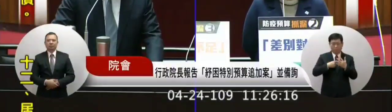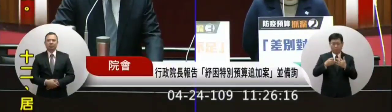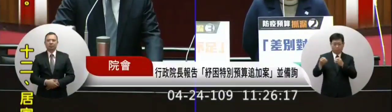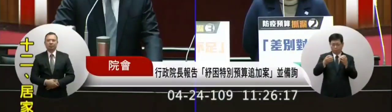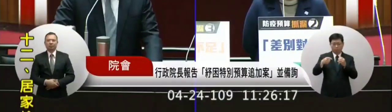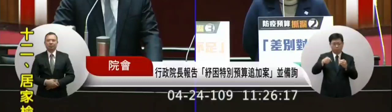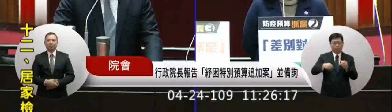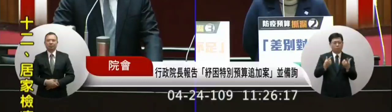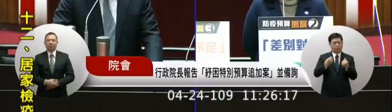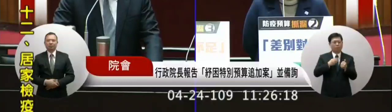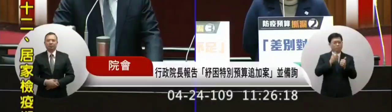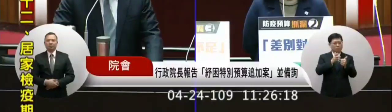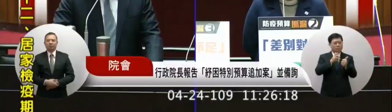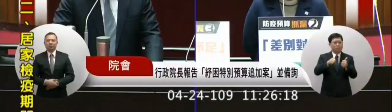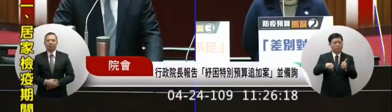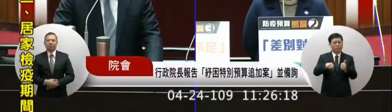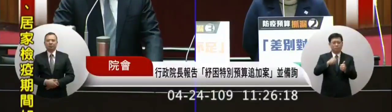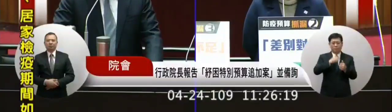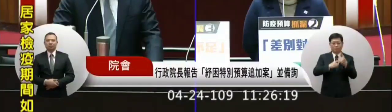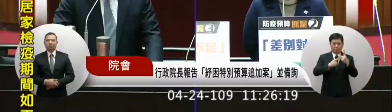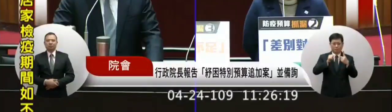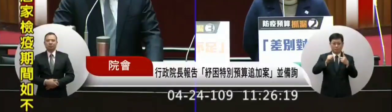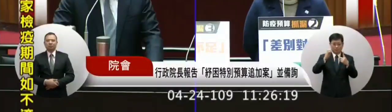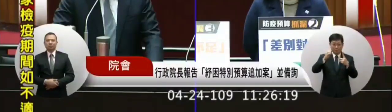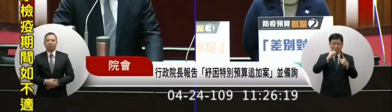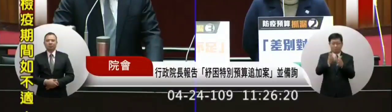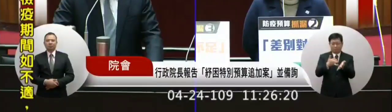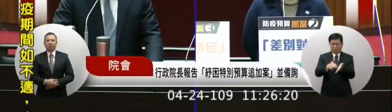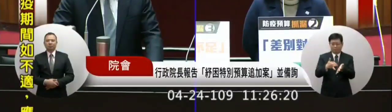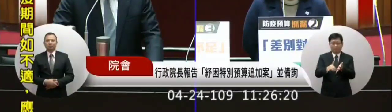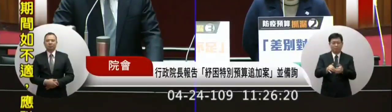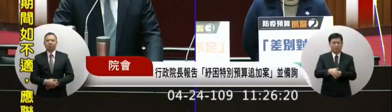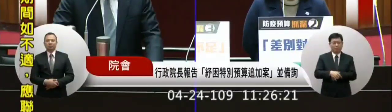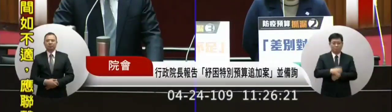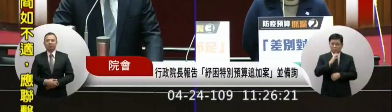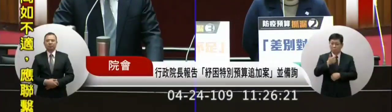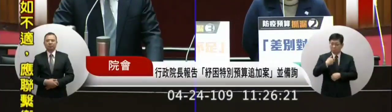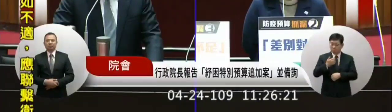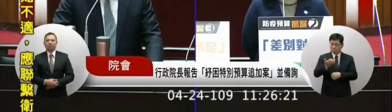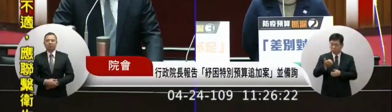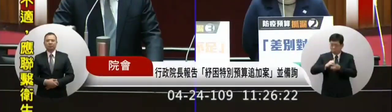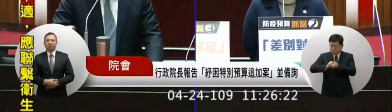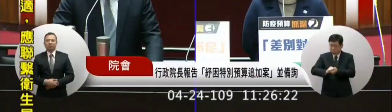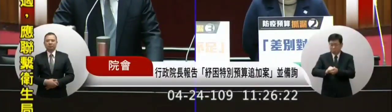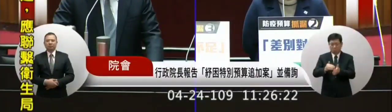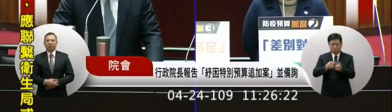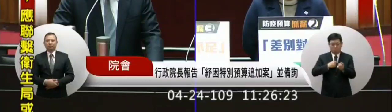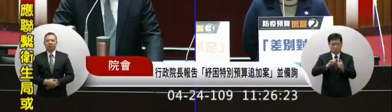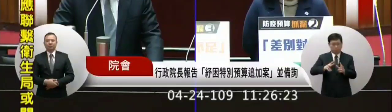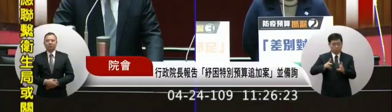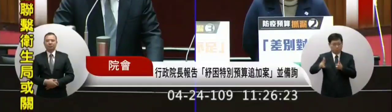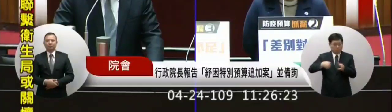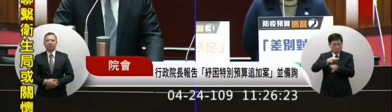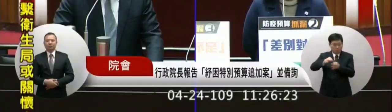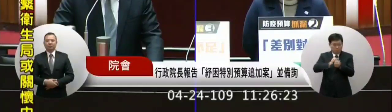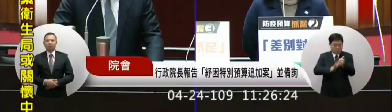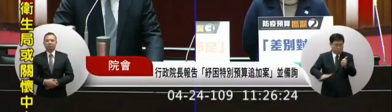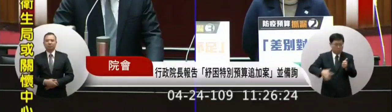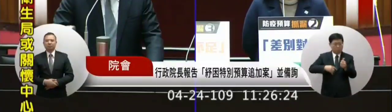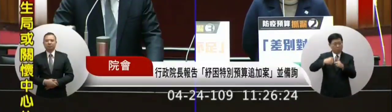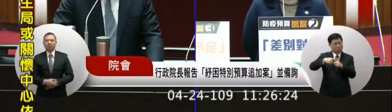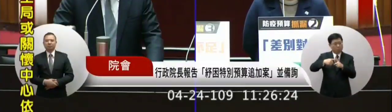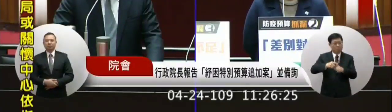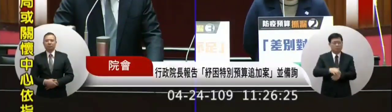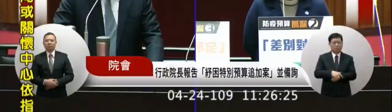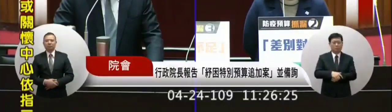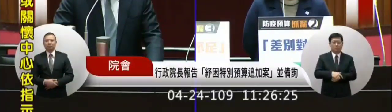的时候啊，来跟您就教我们在1.0预算的时候，是不是我们有预估到整个产业的影响程度